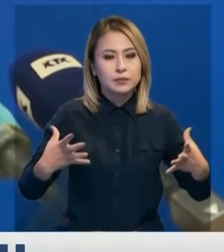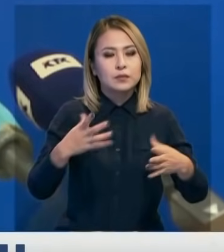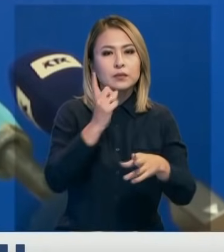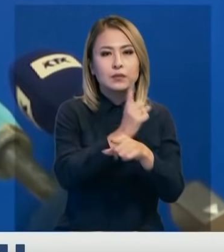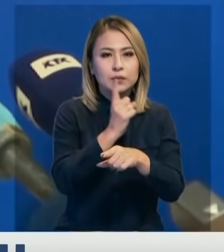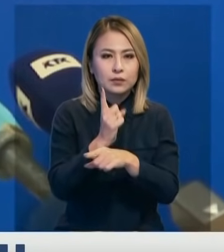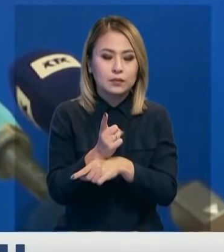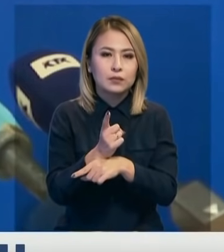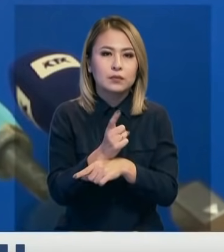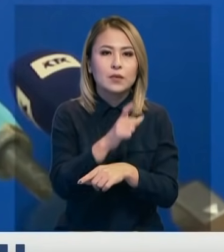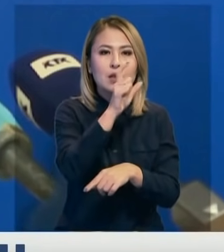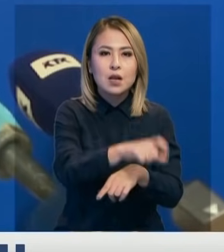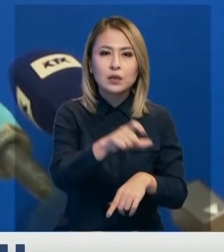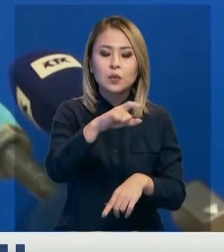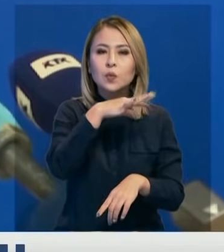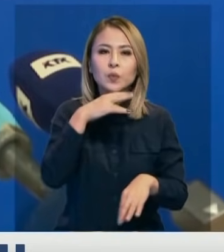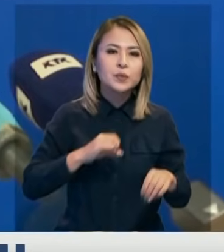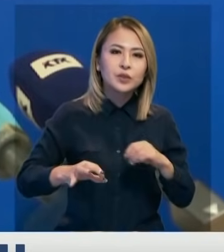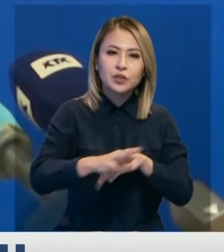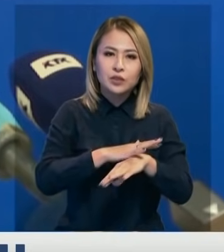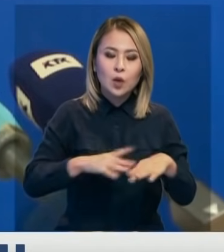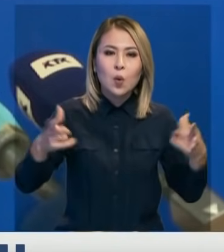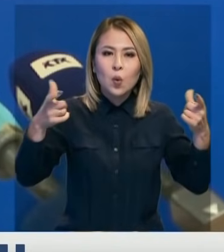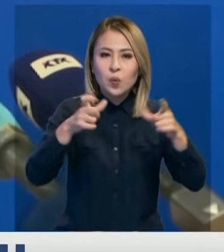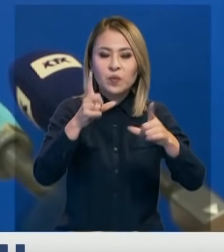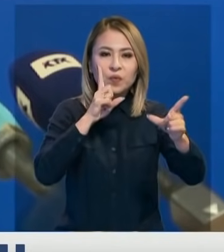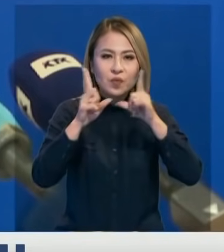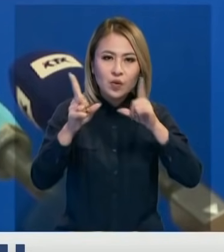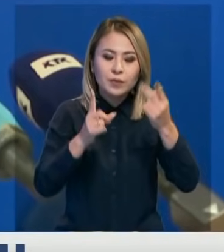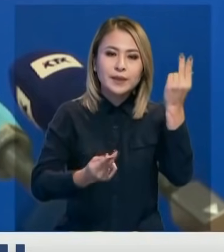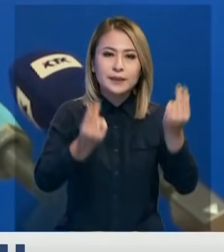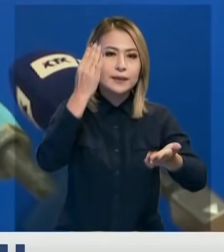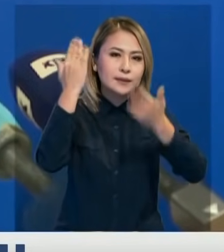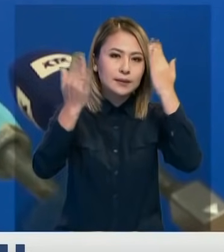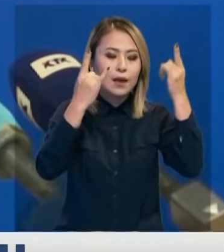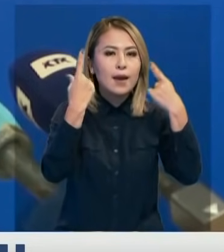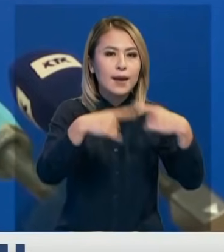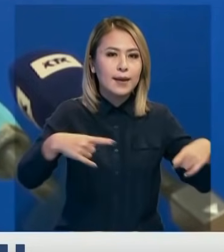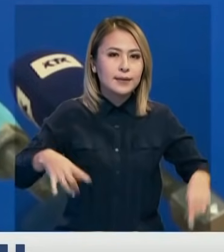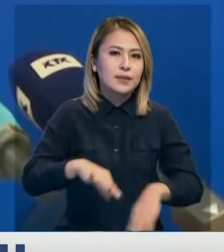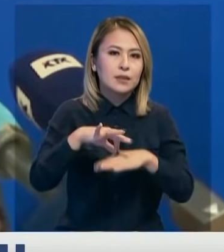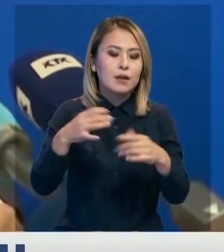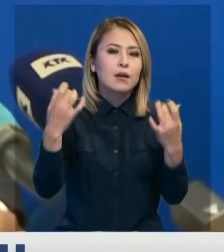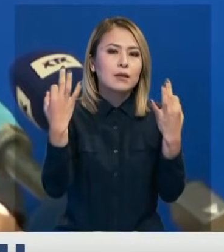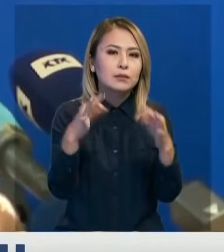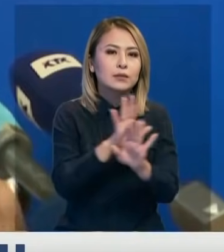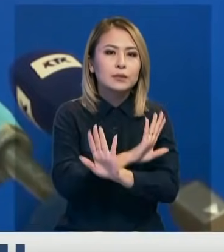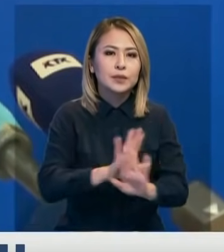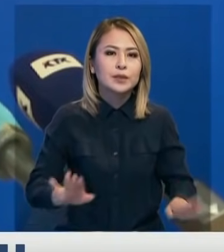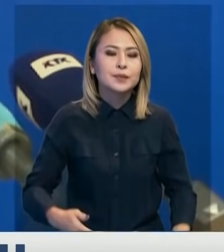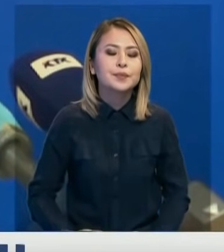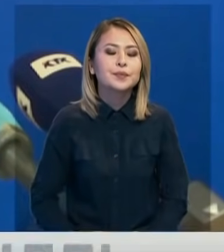тыйым салынады. Адамдар көп жиналатын конференциялар, форумдар, ойын-сауық және өзге де іс-шараларға рұқсат етілмейді.